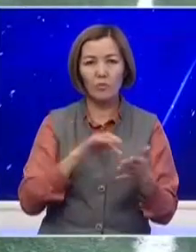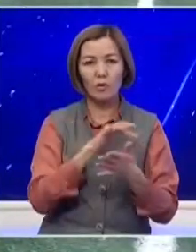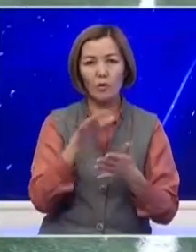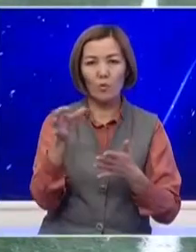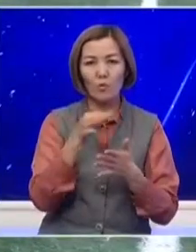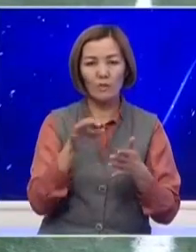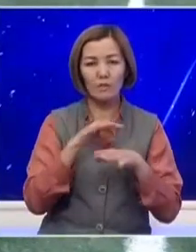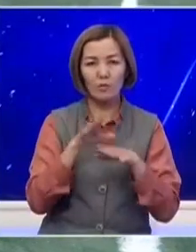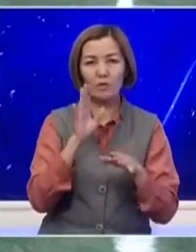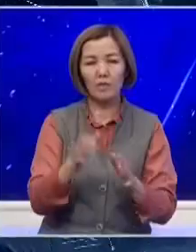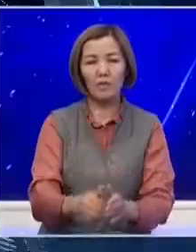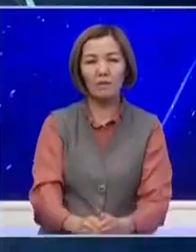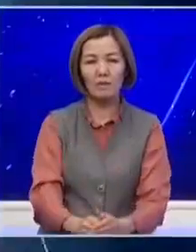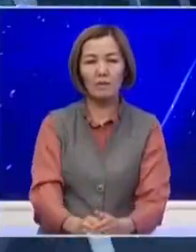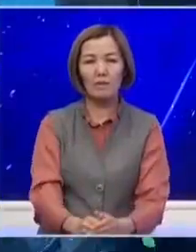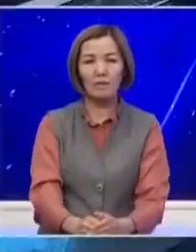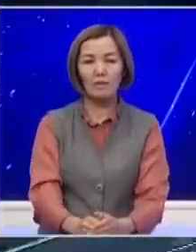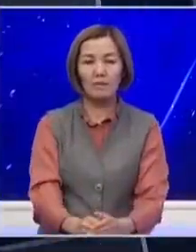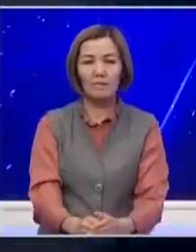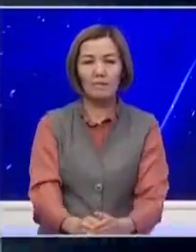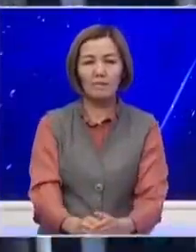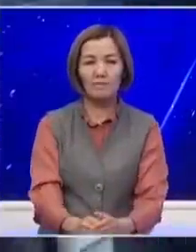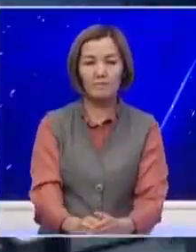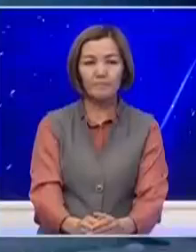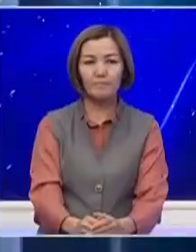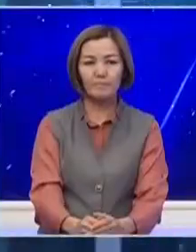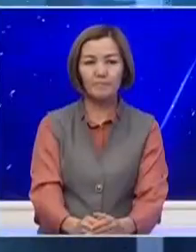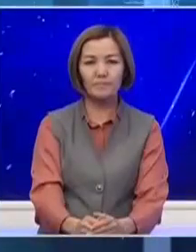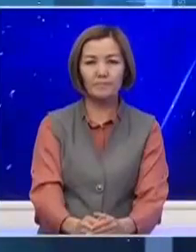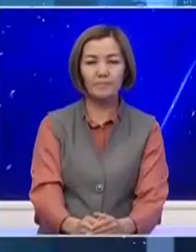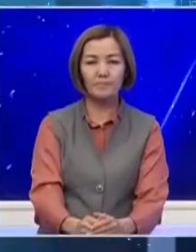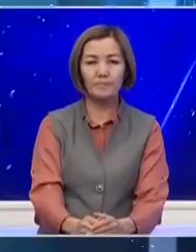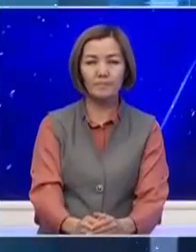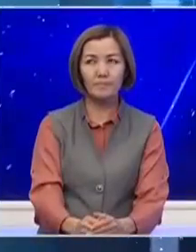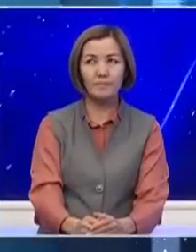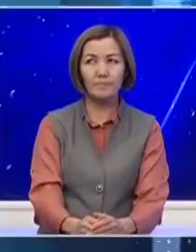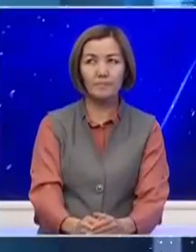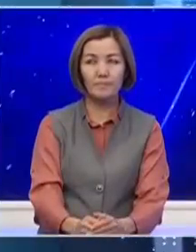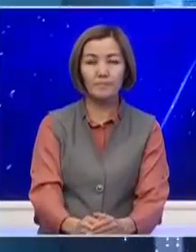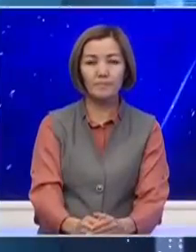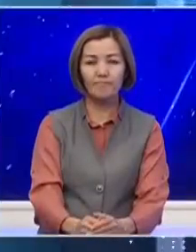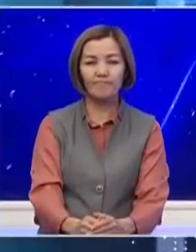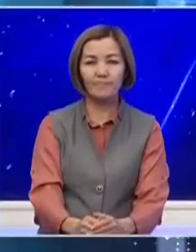Ақтөбе облысында өтеді. Амина Құдайберген, Жайдарбек Нұрбек, Жетісу арнасы, Алматы облысынан.